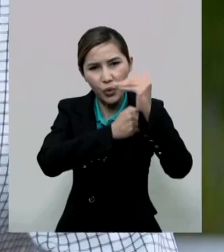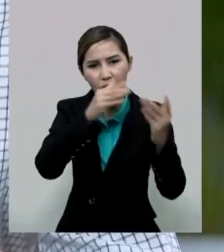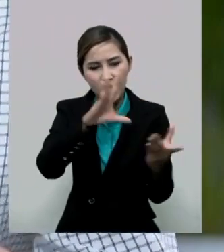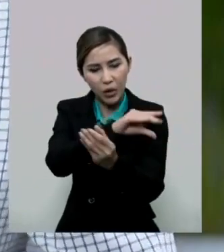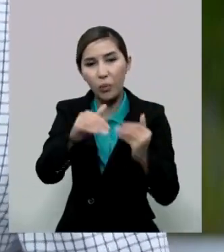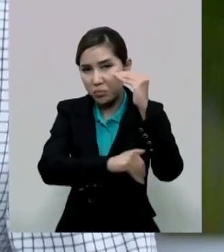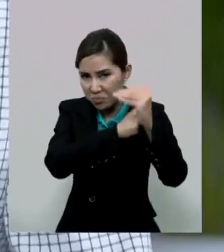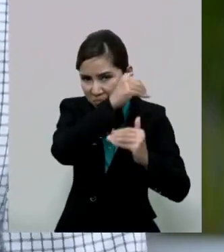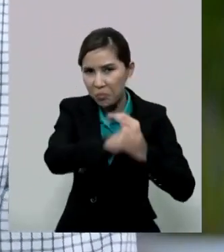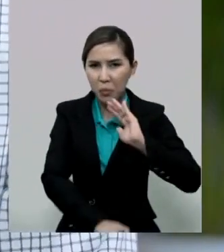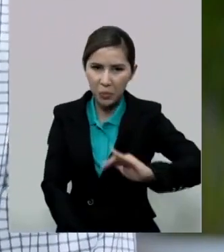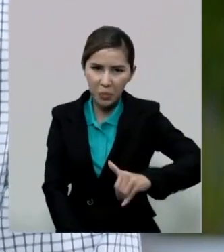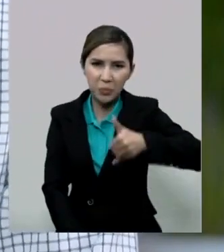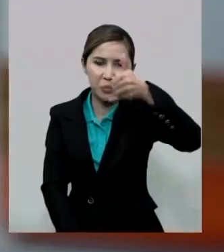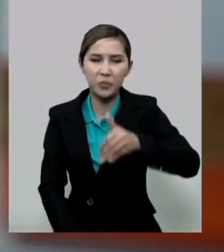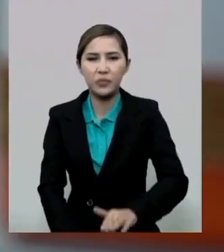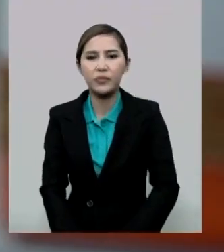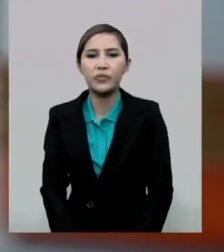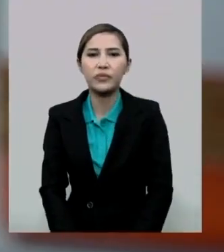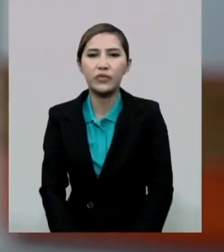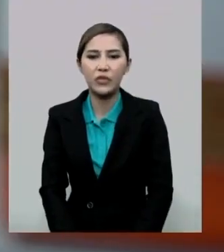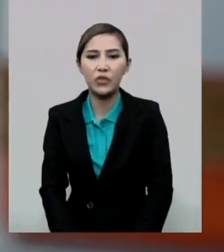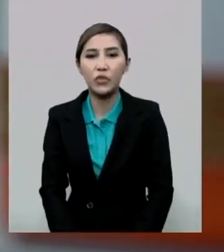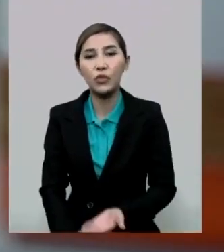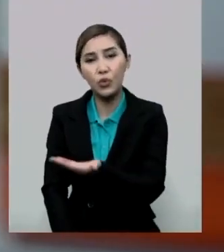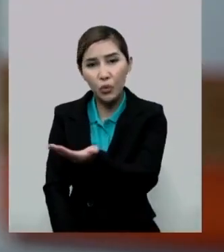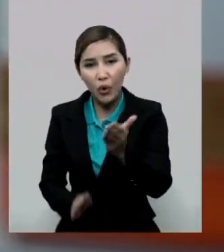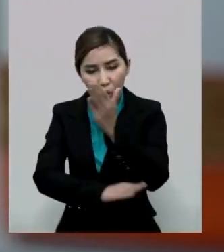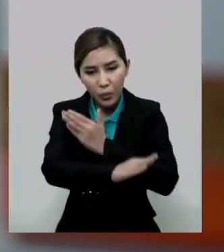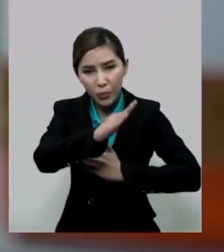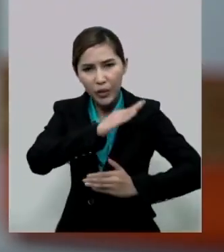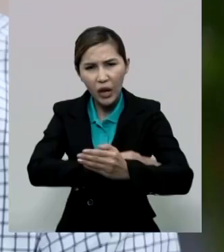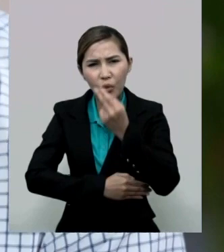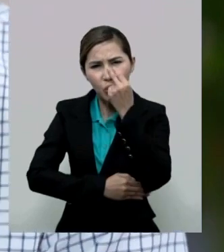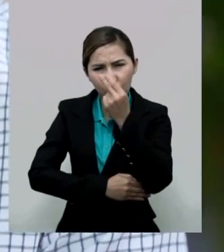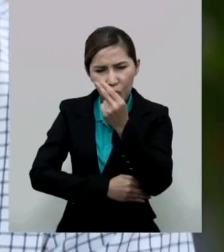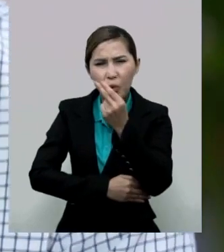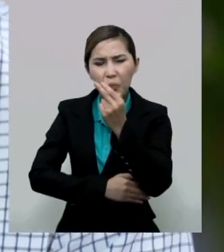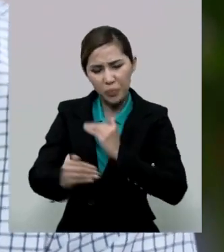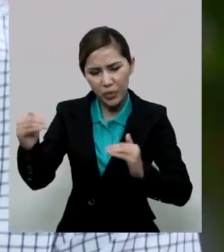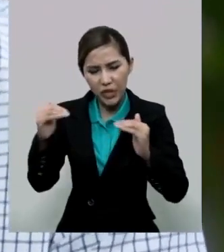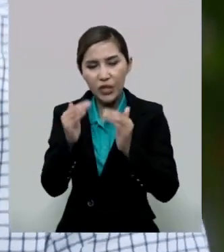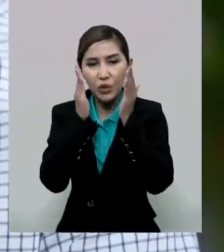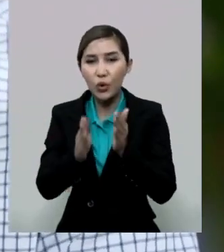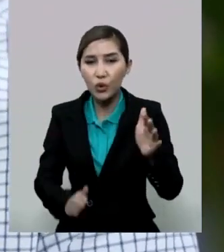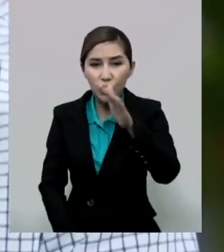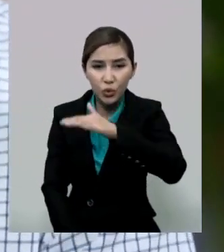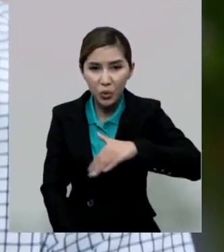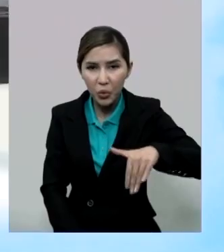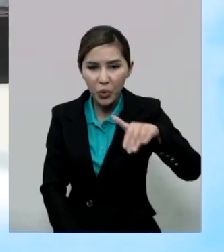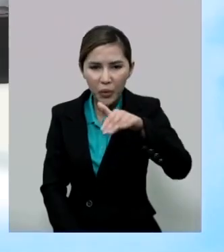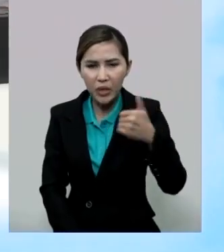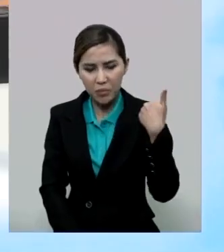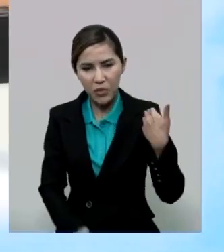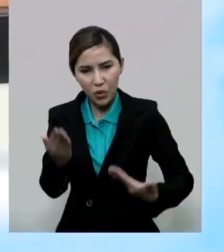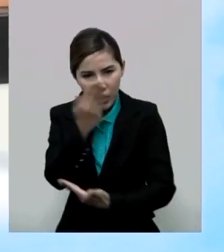โตแล้วก็สังคมพัฒนาไปเรื่อยๆครับ ค่ะแล้วก็ตัวสำหรับตัวเขาเองล่ะคะ อันนี้คือผมมองว่ามันเป็นสิทธิ์คนทั่ว